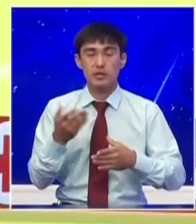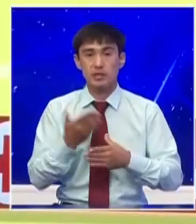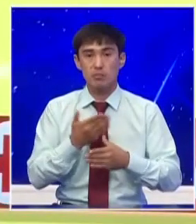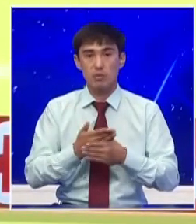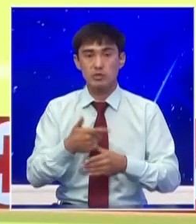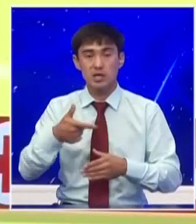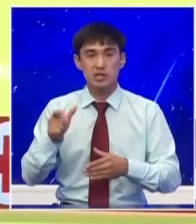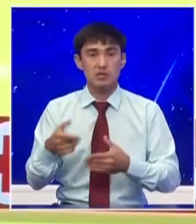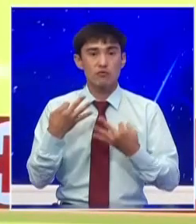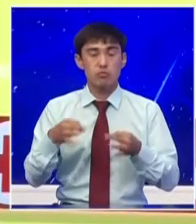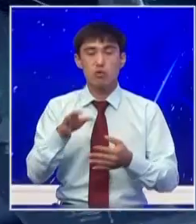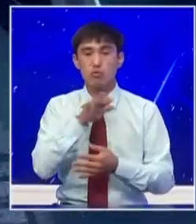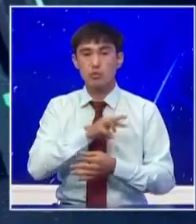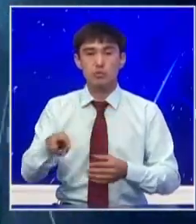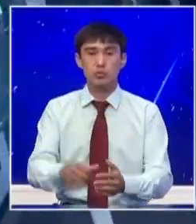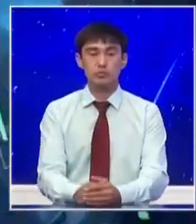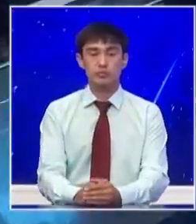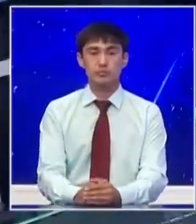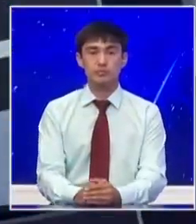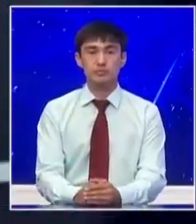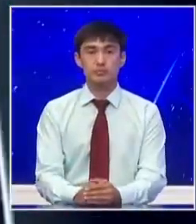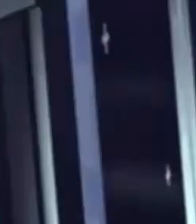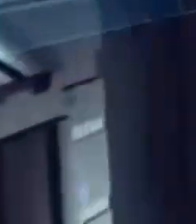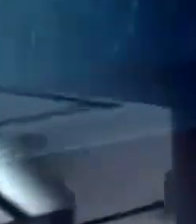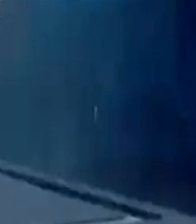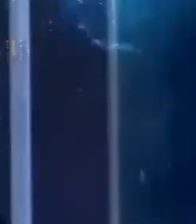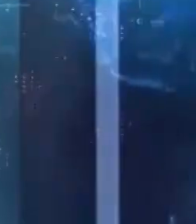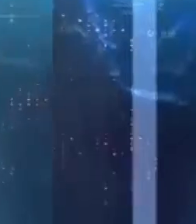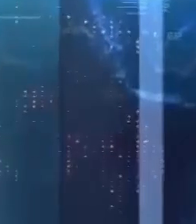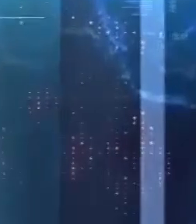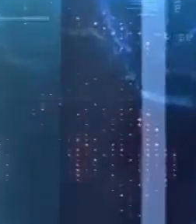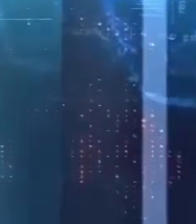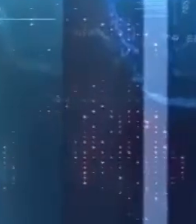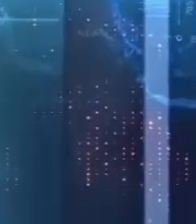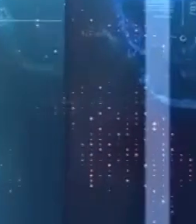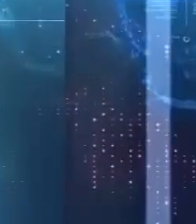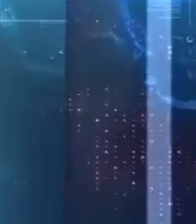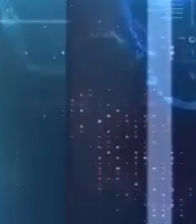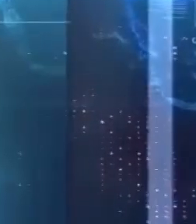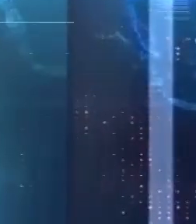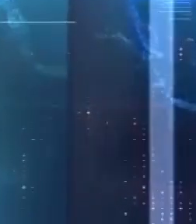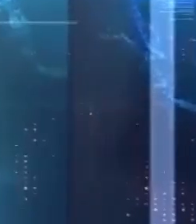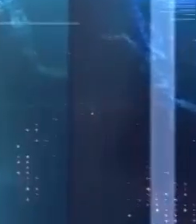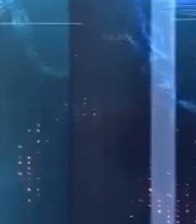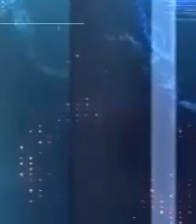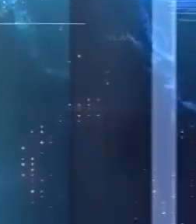помощь горожанам в любую минуту. Айсулу Жандосова, Бижан Кичеба, телеканал ЖТСУ, Кунаев.